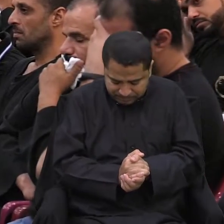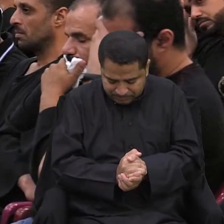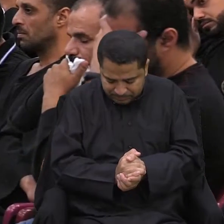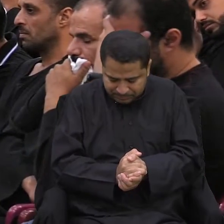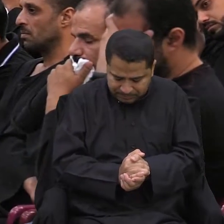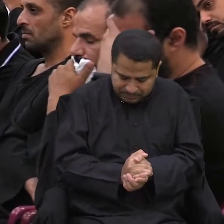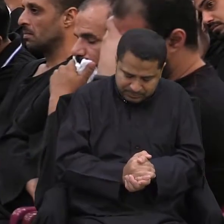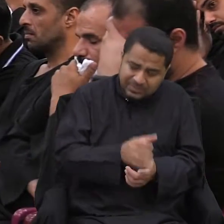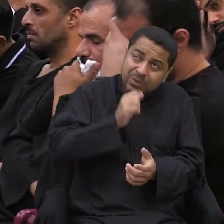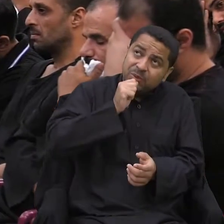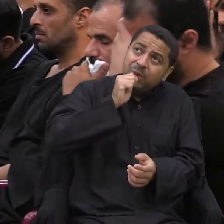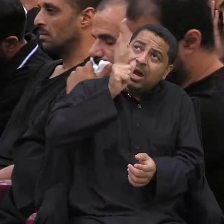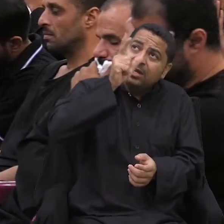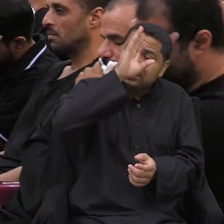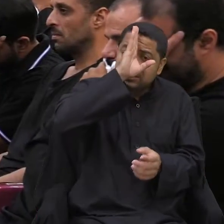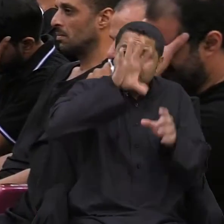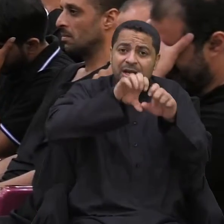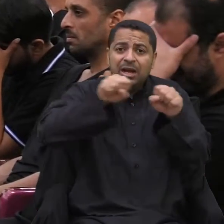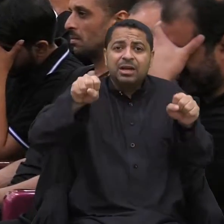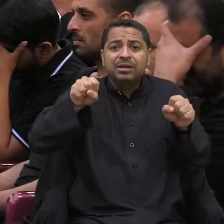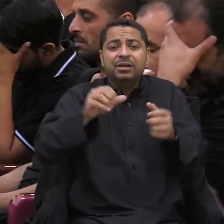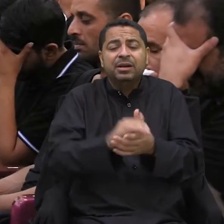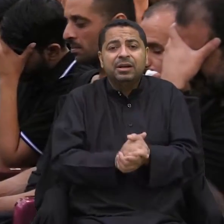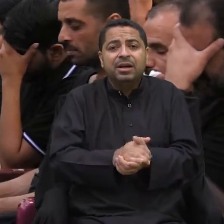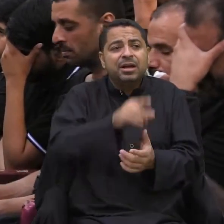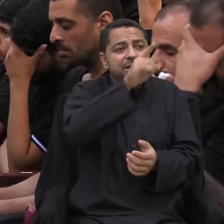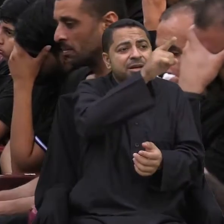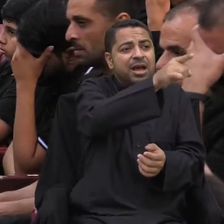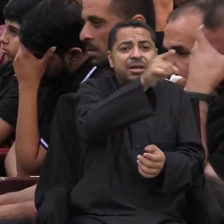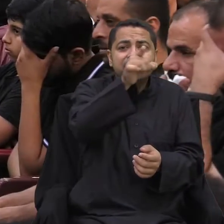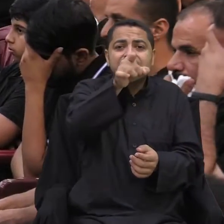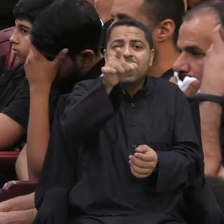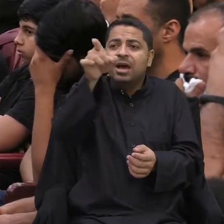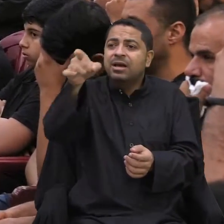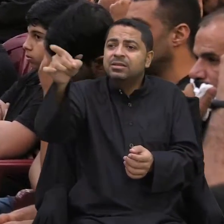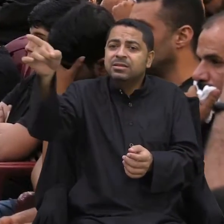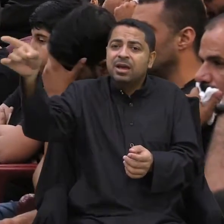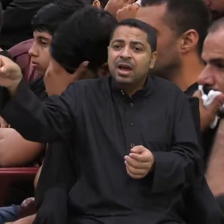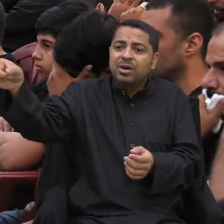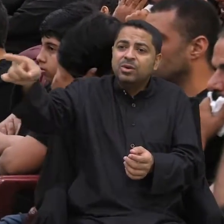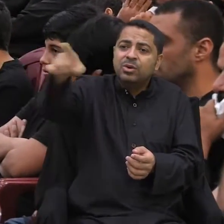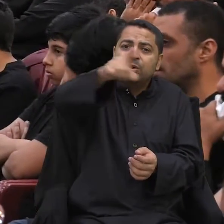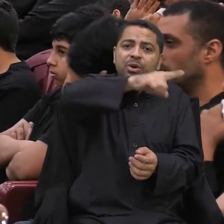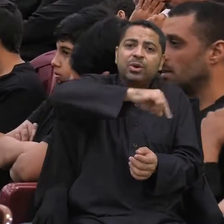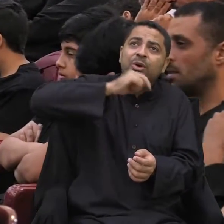وحرم رسوله؟ أنا وأنت والجميع ننادي